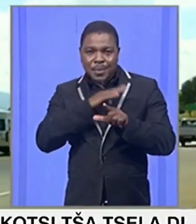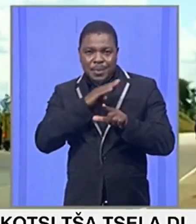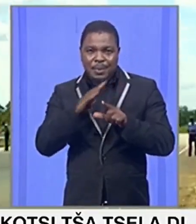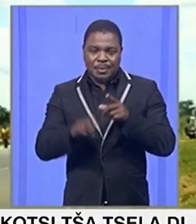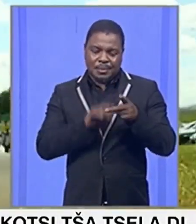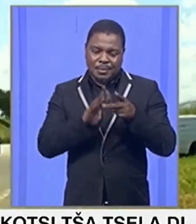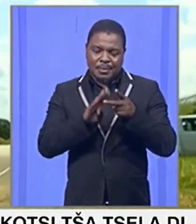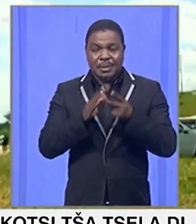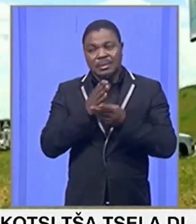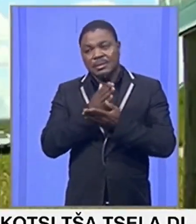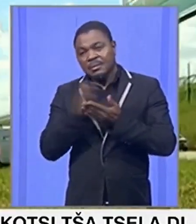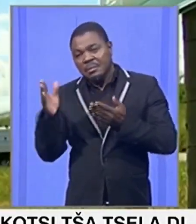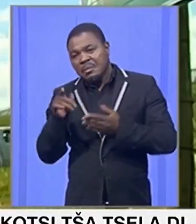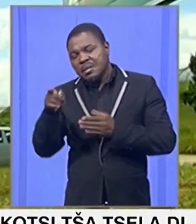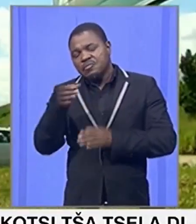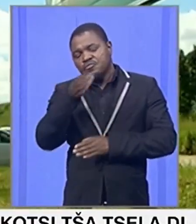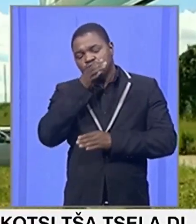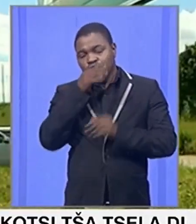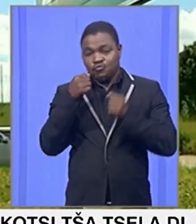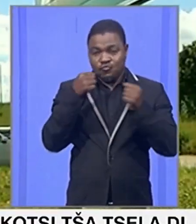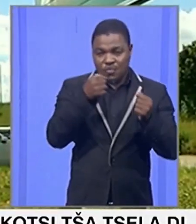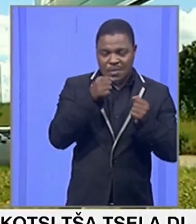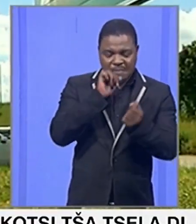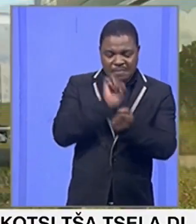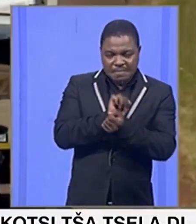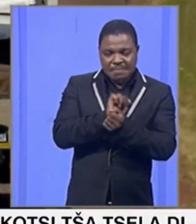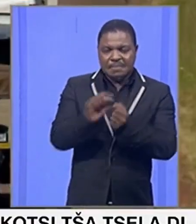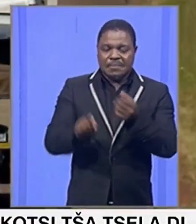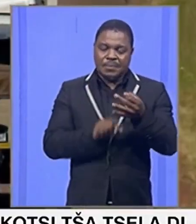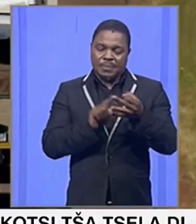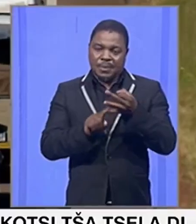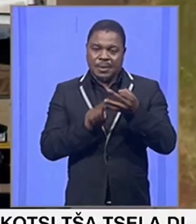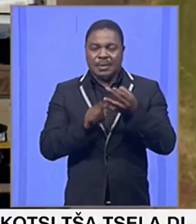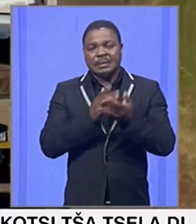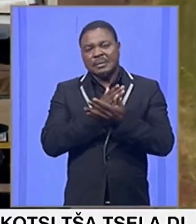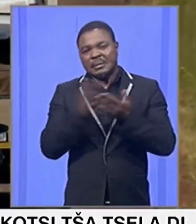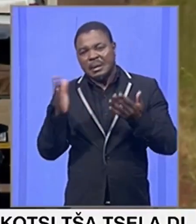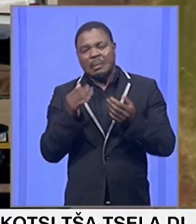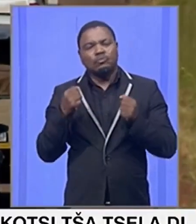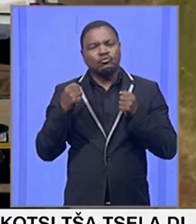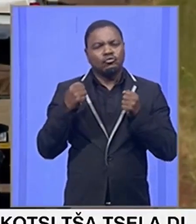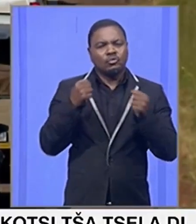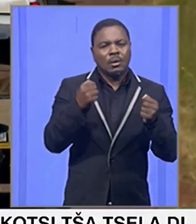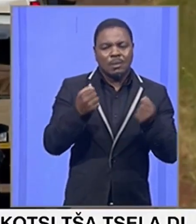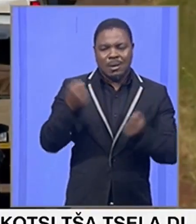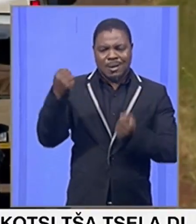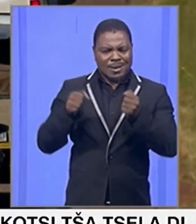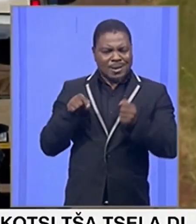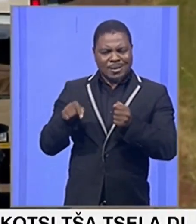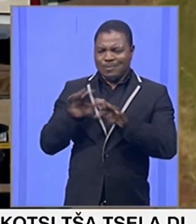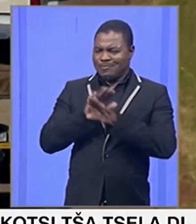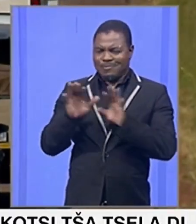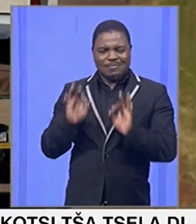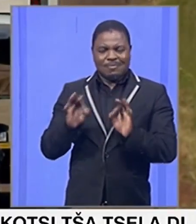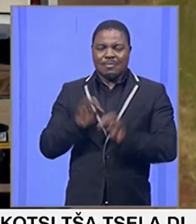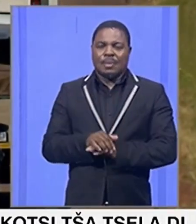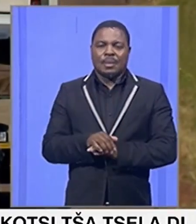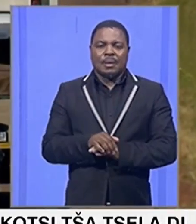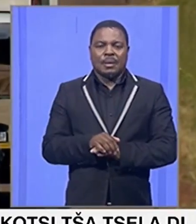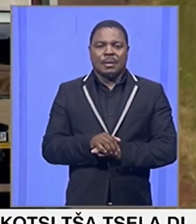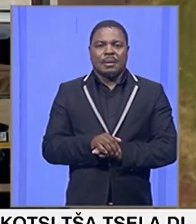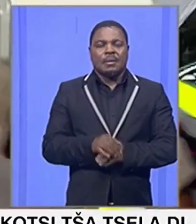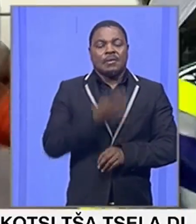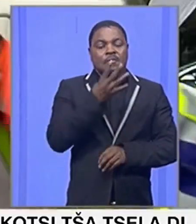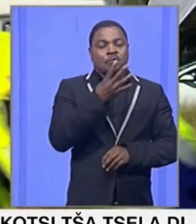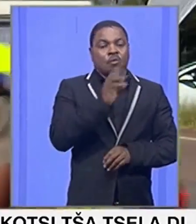otlela. Ba bangwe ba be ba nwele madila go fetiša tekanyo le go otlela dikoloi tšeo di sa lokela go tsela. Dipersente